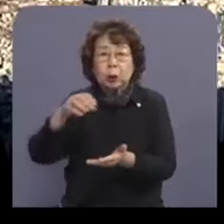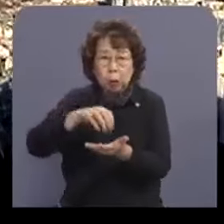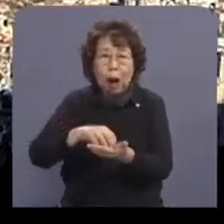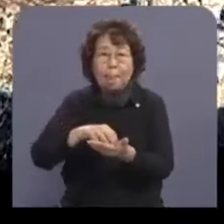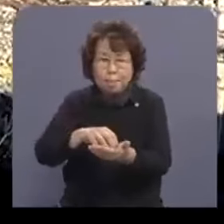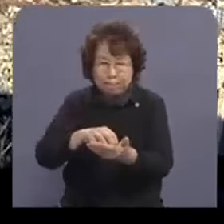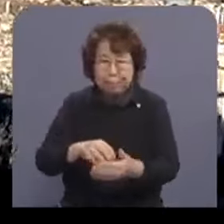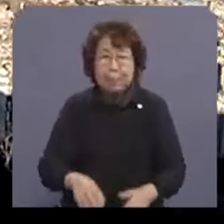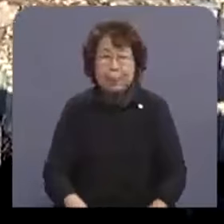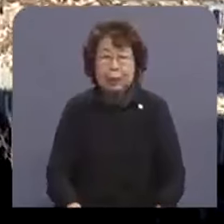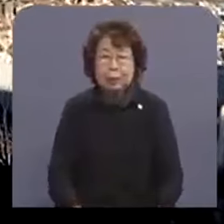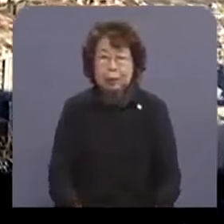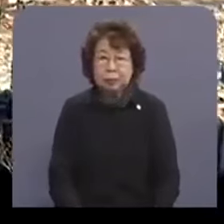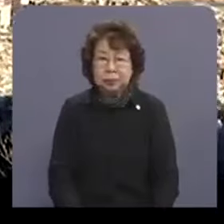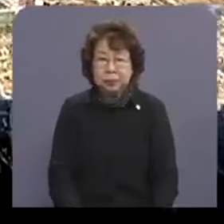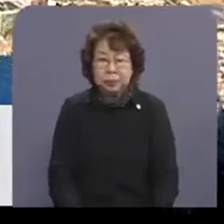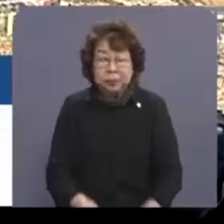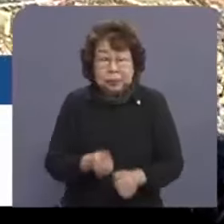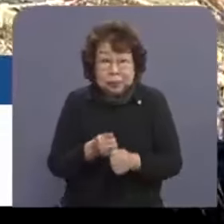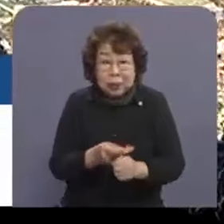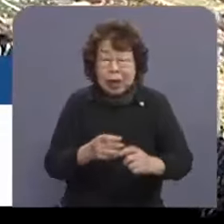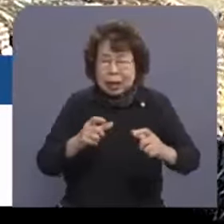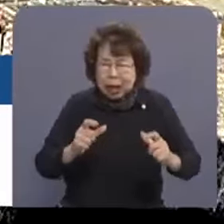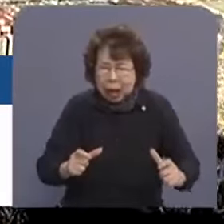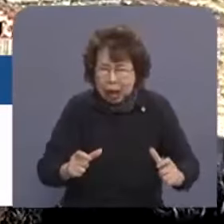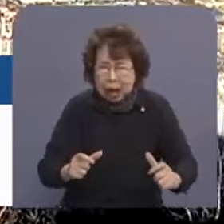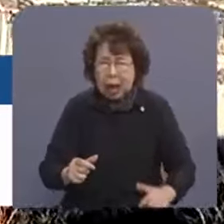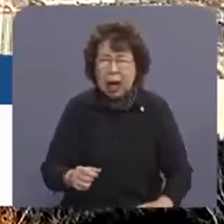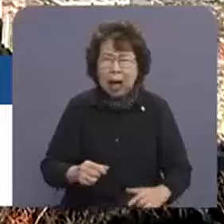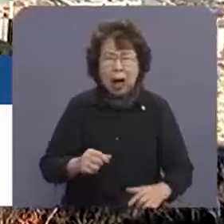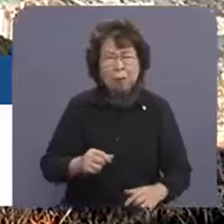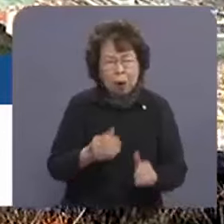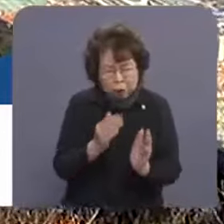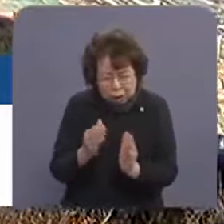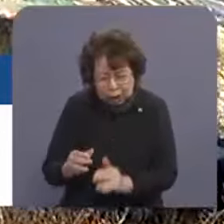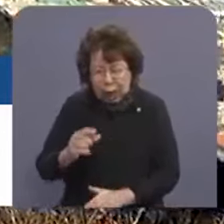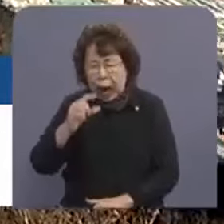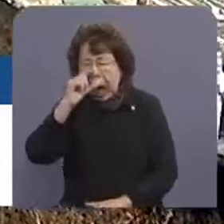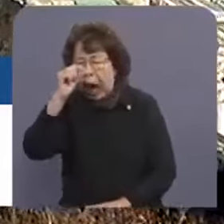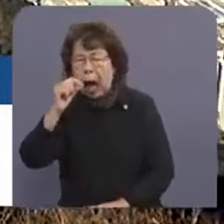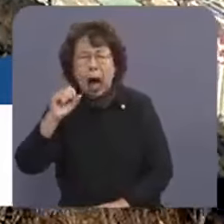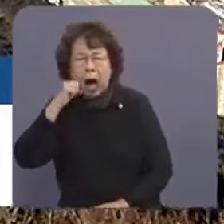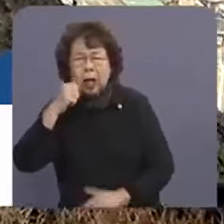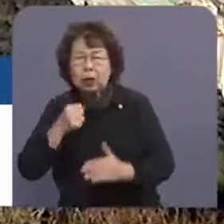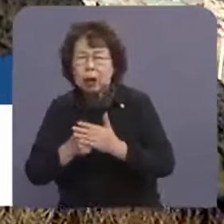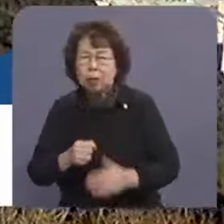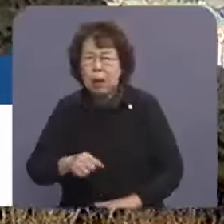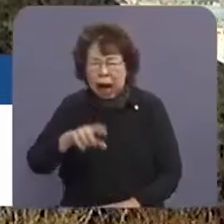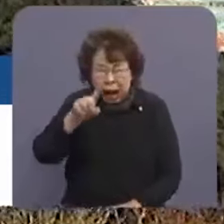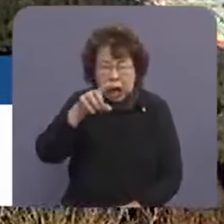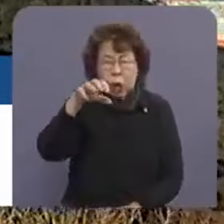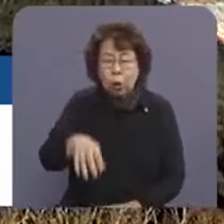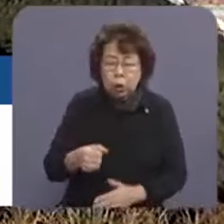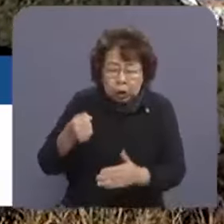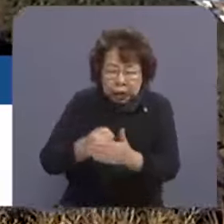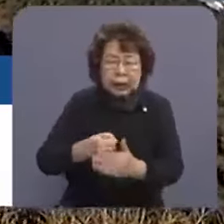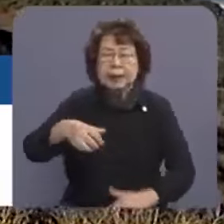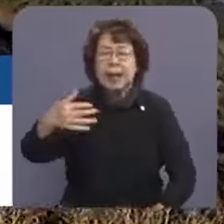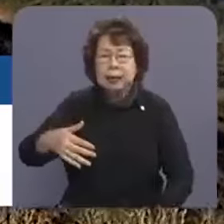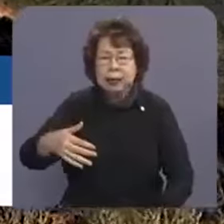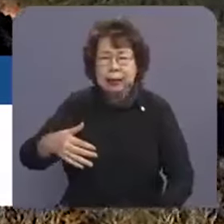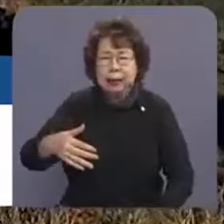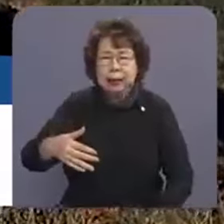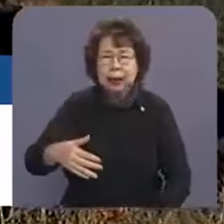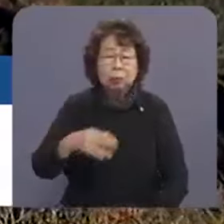담겼습니다. 면적 요건이나 그리고 또 지정 절차가 까다로운 것 때문에 단 한 곳도 지정이 되지 않은 채 지금